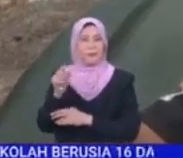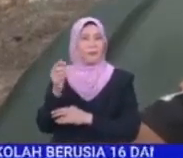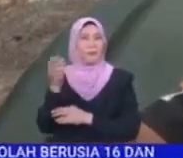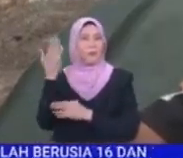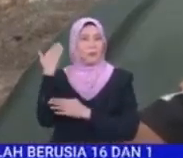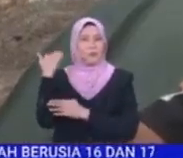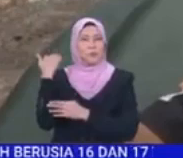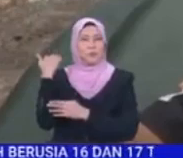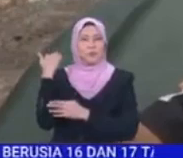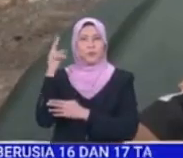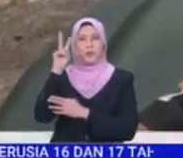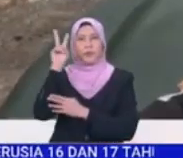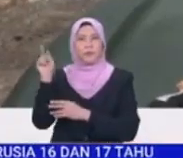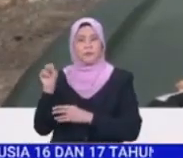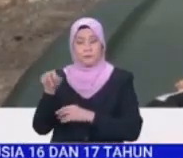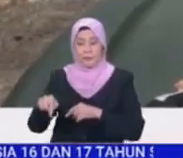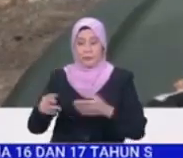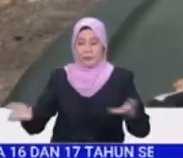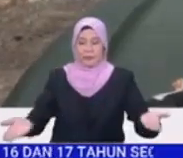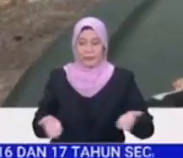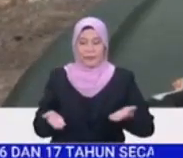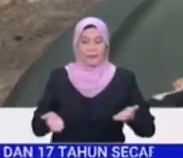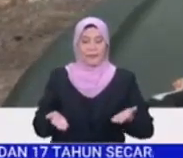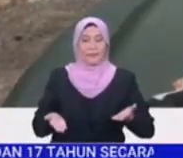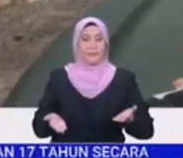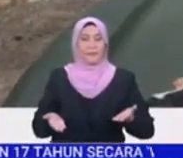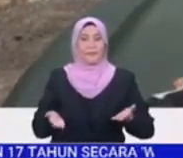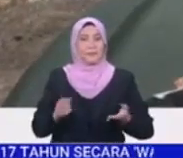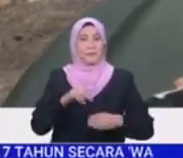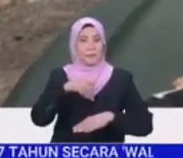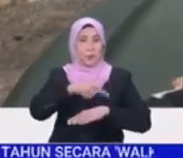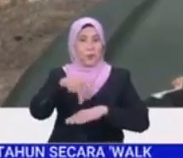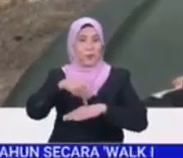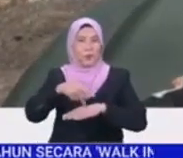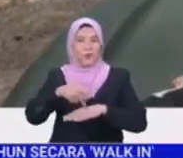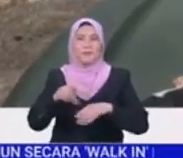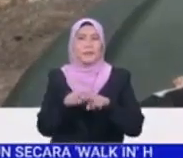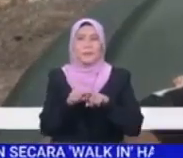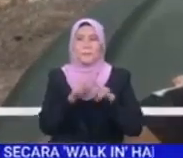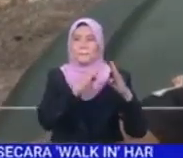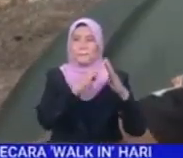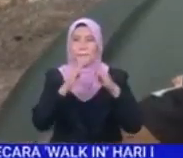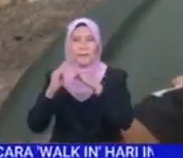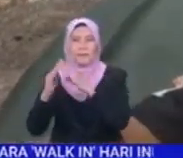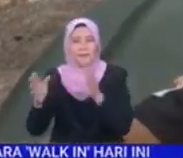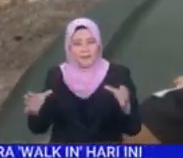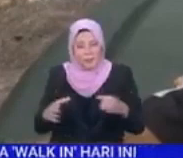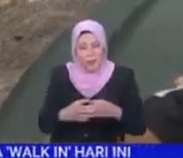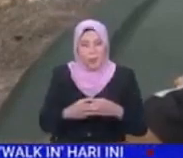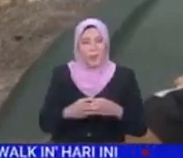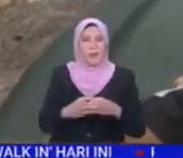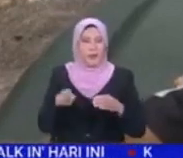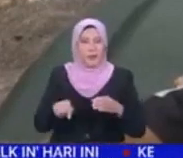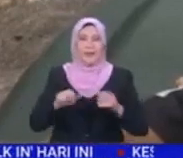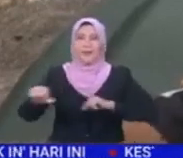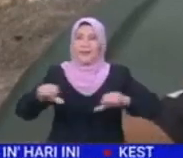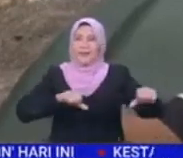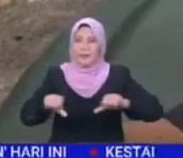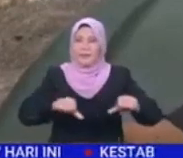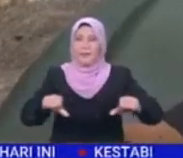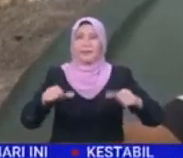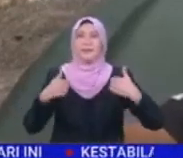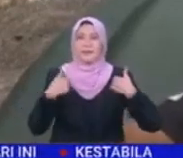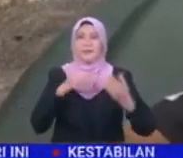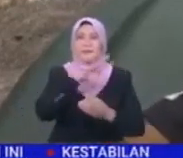pernah Sebab di Pulau bidung ni seolah-olah macam satu pekan kecil semua aktiviti ada Sebab mereka tidak